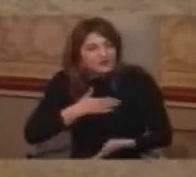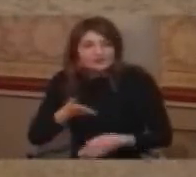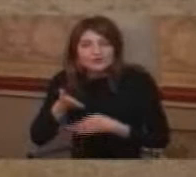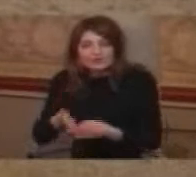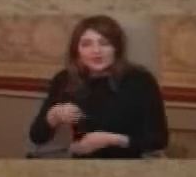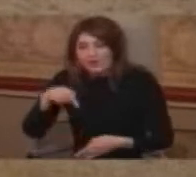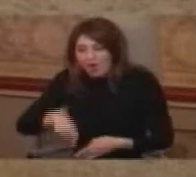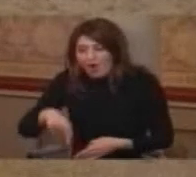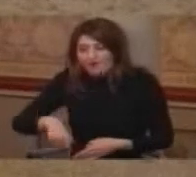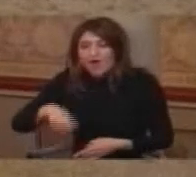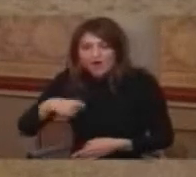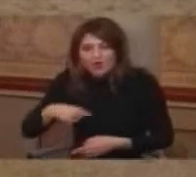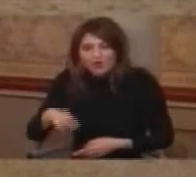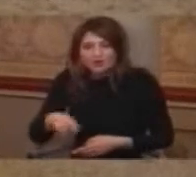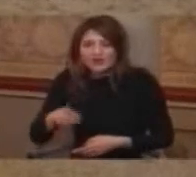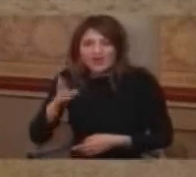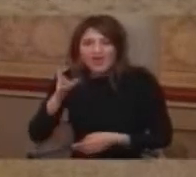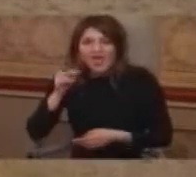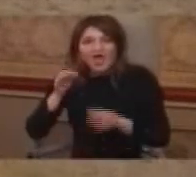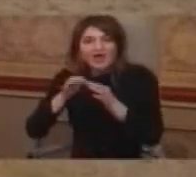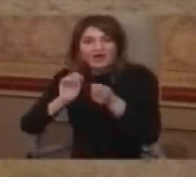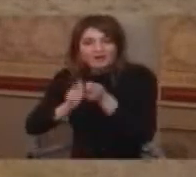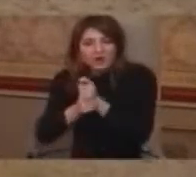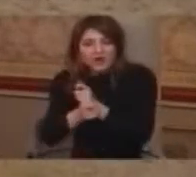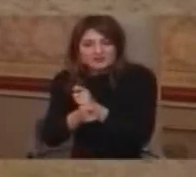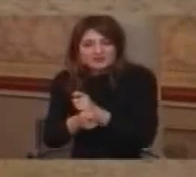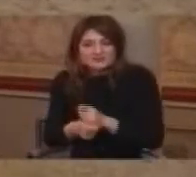godine, a u rebalansu,